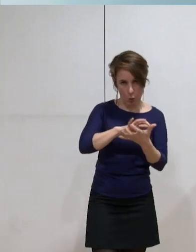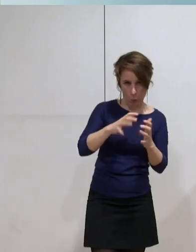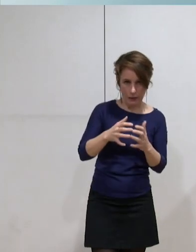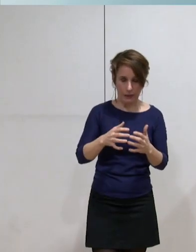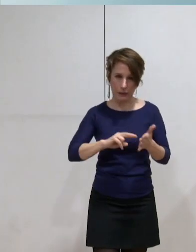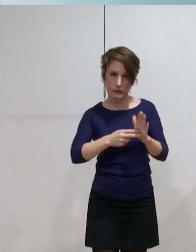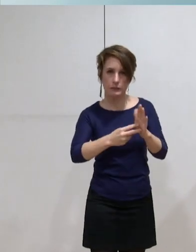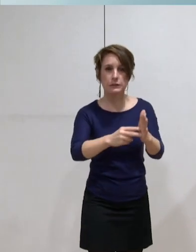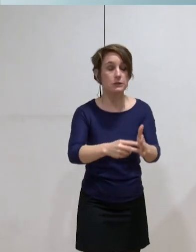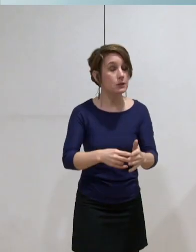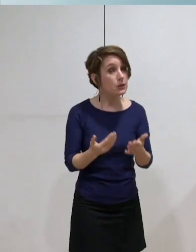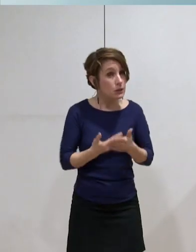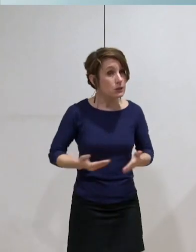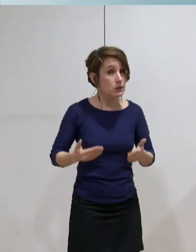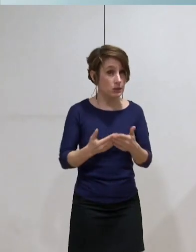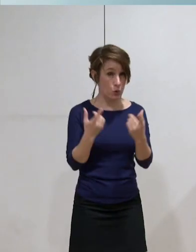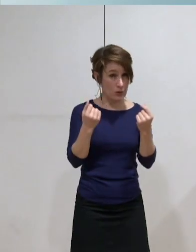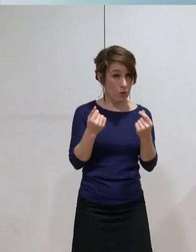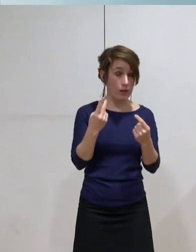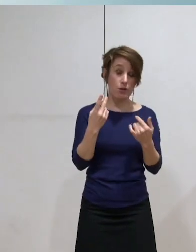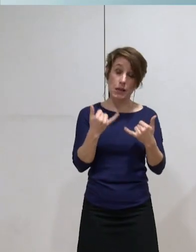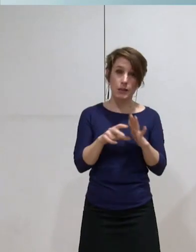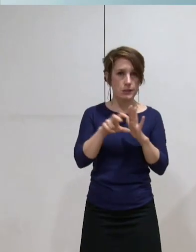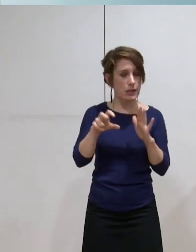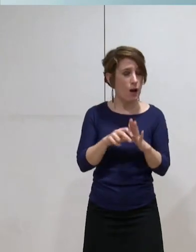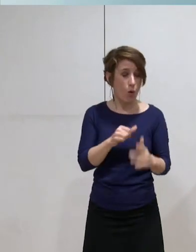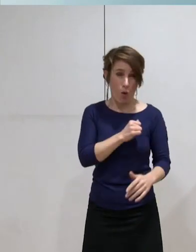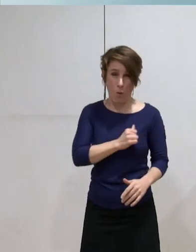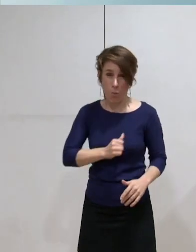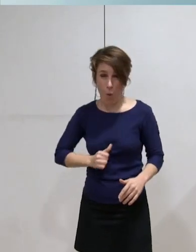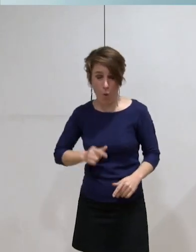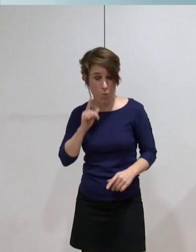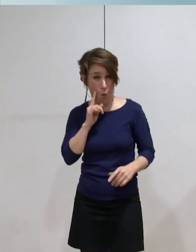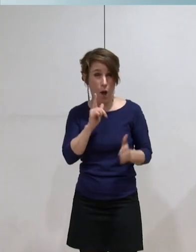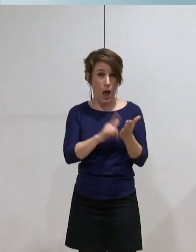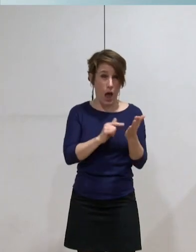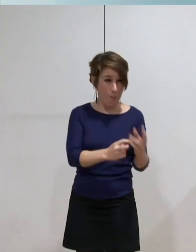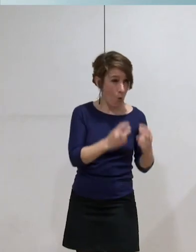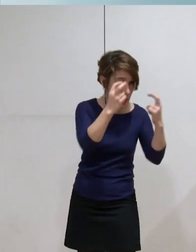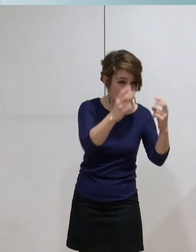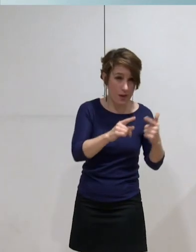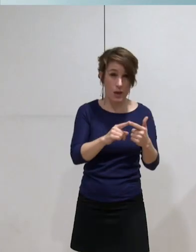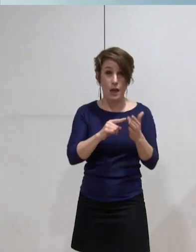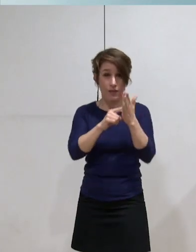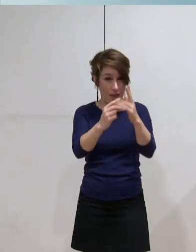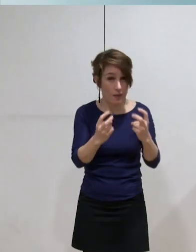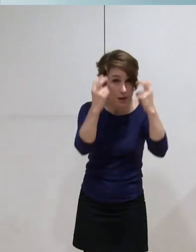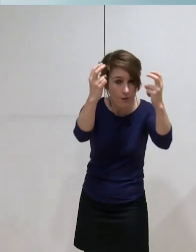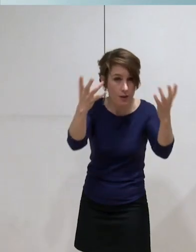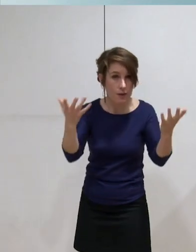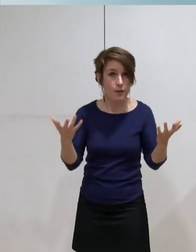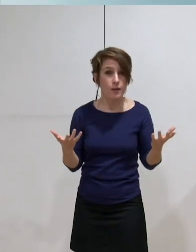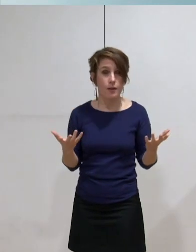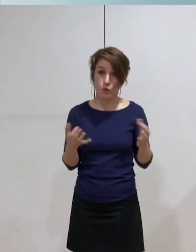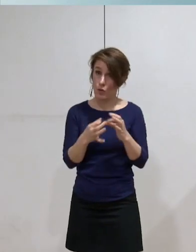Grenoble est une des plus tendues de France cela a été rappelé taux d'endettement et d'imposition locale parmi les plus élevés du pays qui